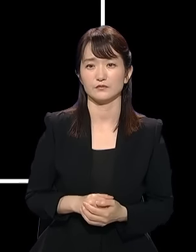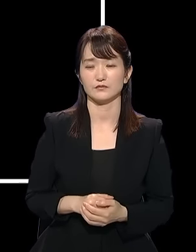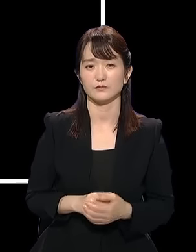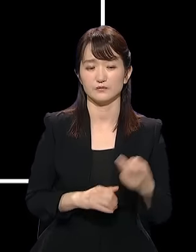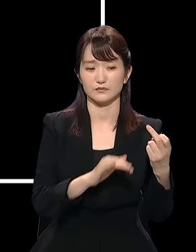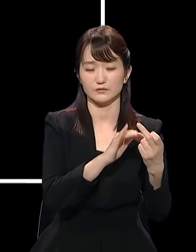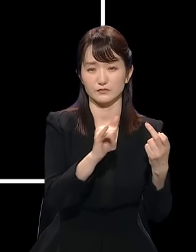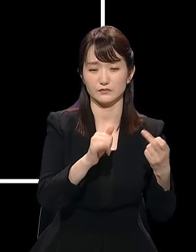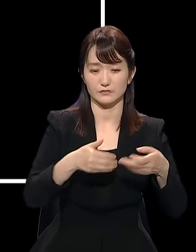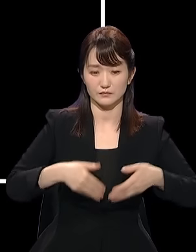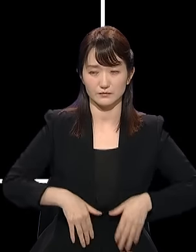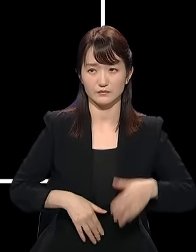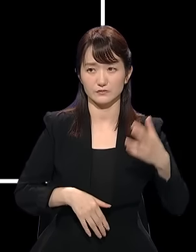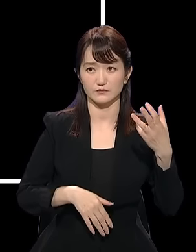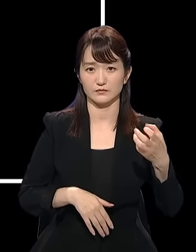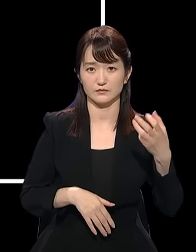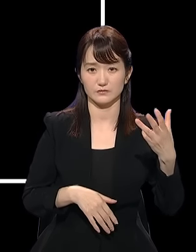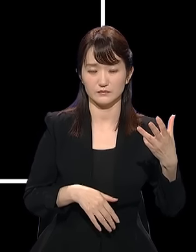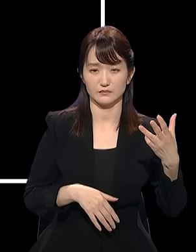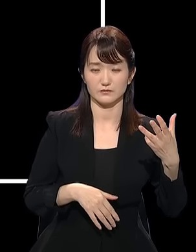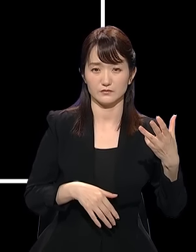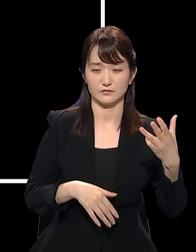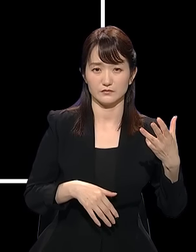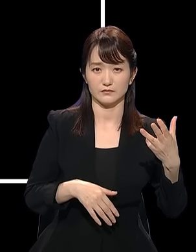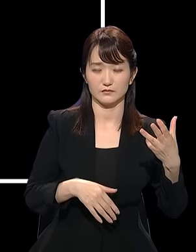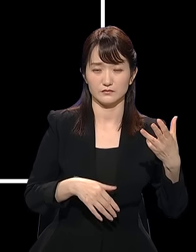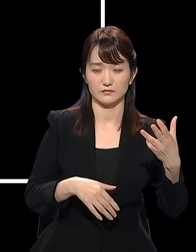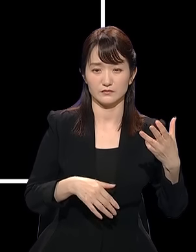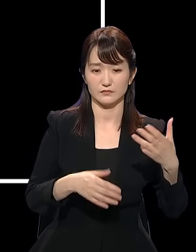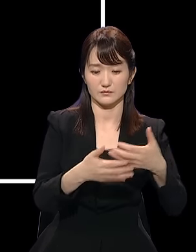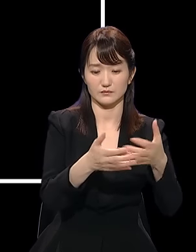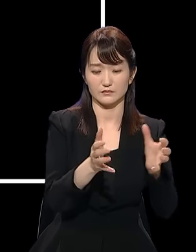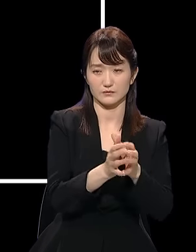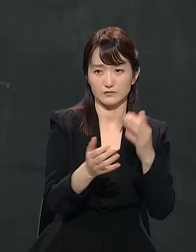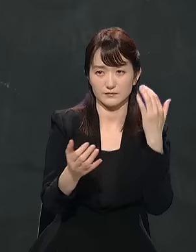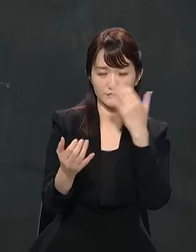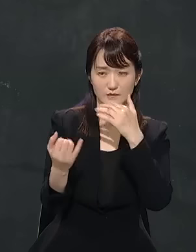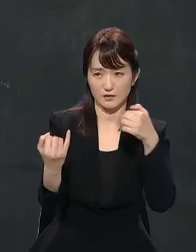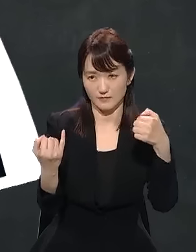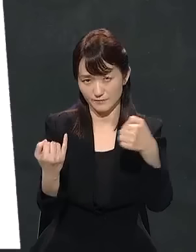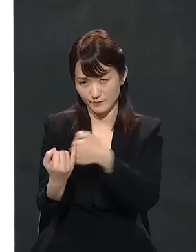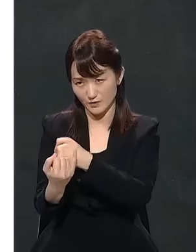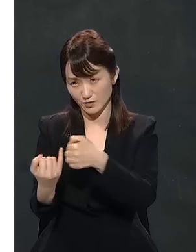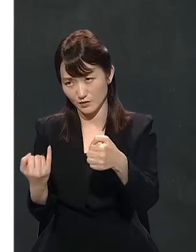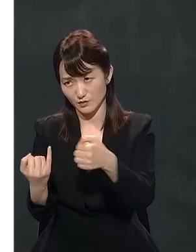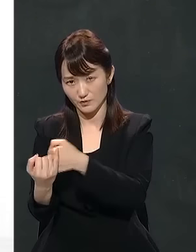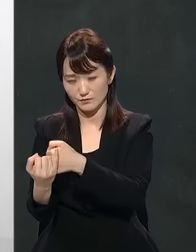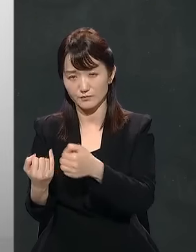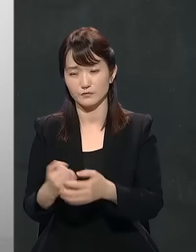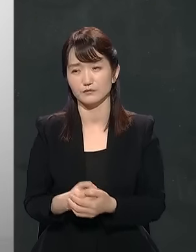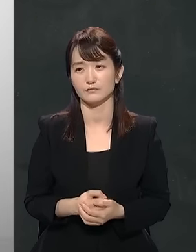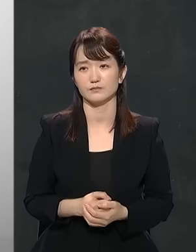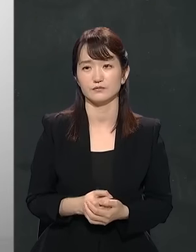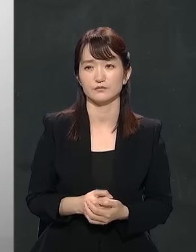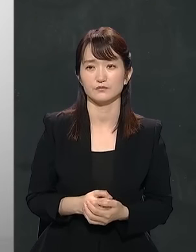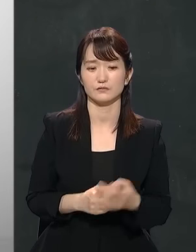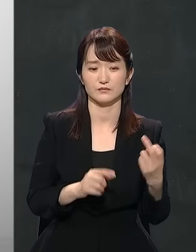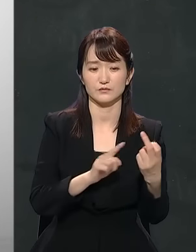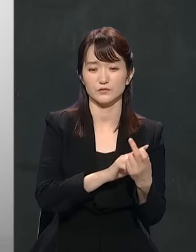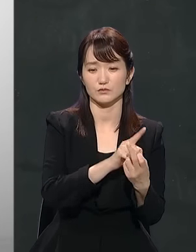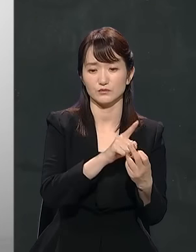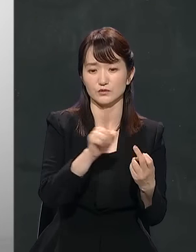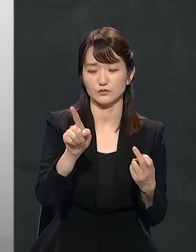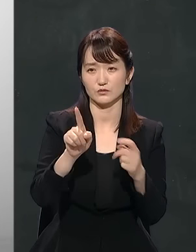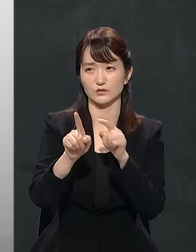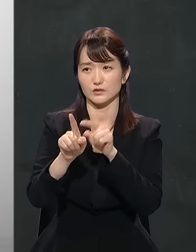88년생 집단이 성폭행을 했다라는 거예요 그러면서 그 중에 대단한 건 한 명이 현직 유명 프로야구